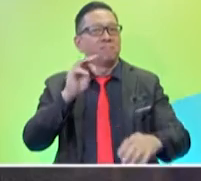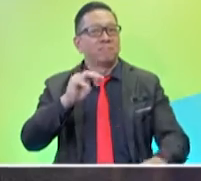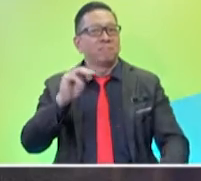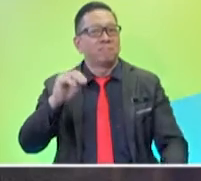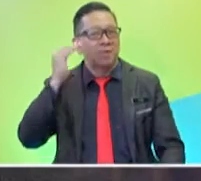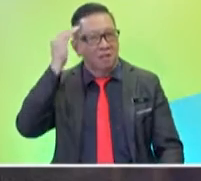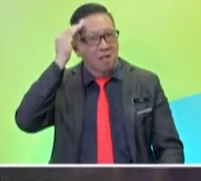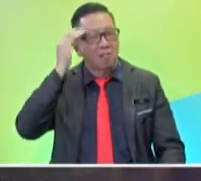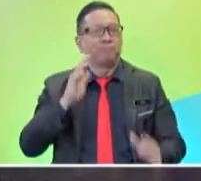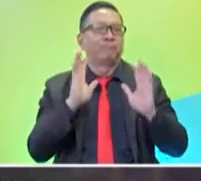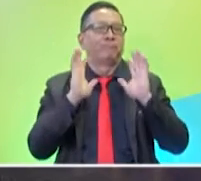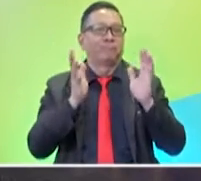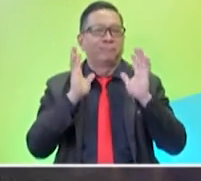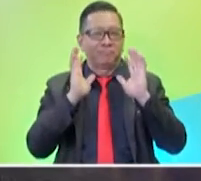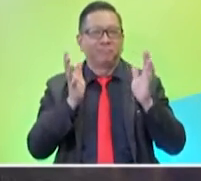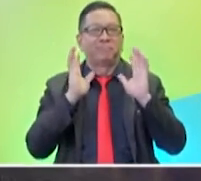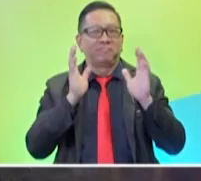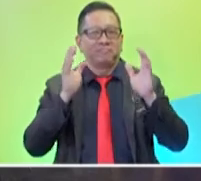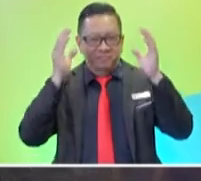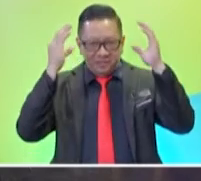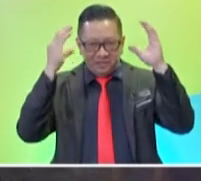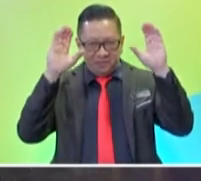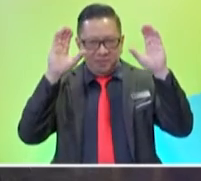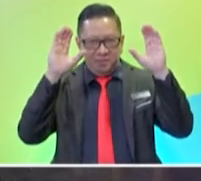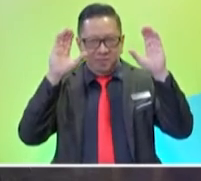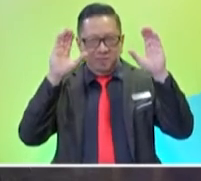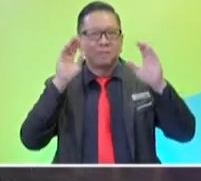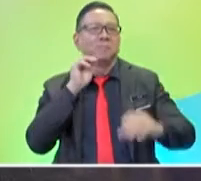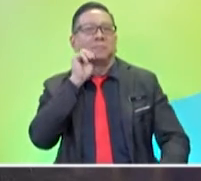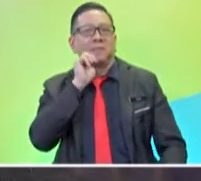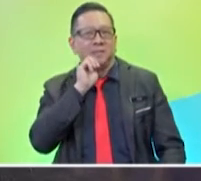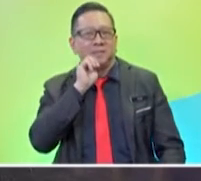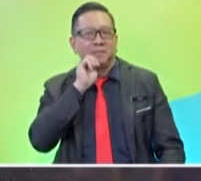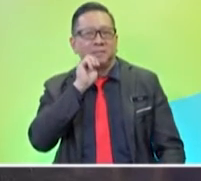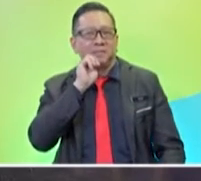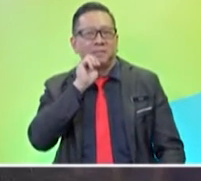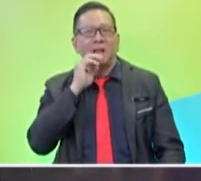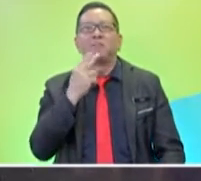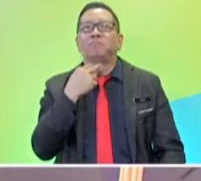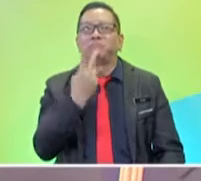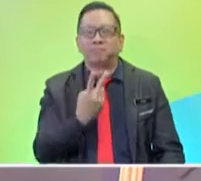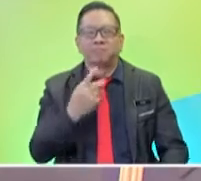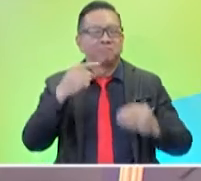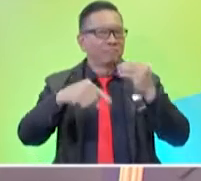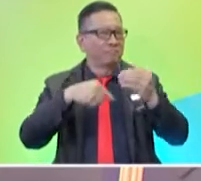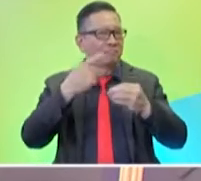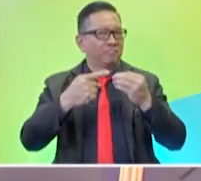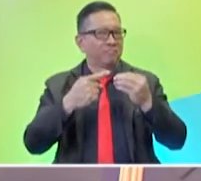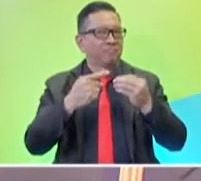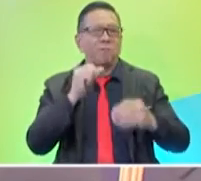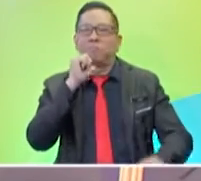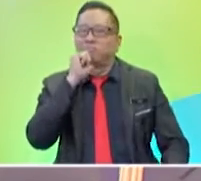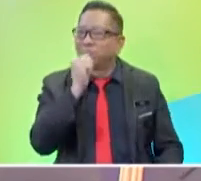perhatikan perbualan di antara cikgu dan Kak Mira tadi. Cikgu ada sebutkan perkataan